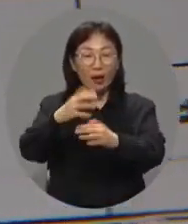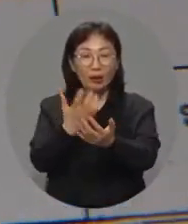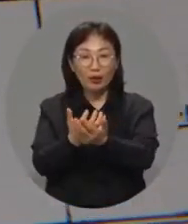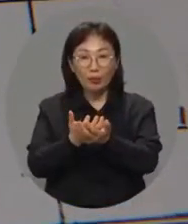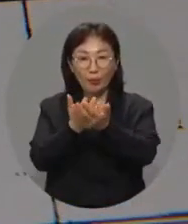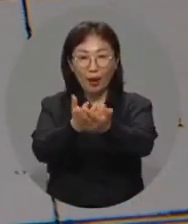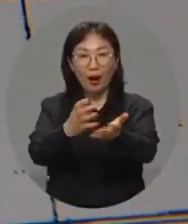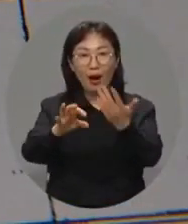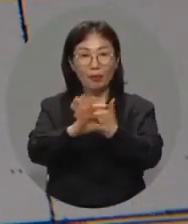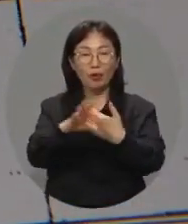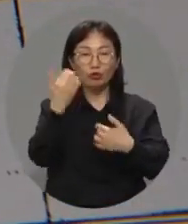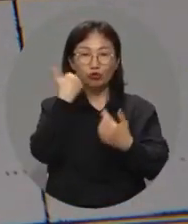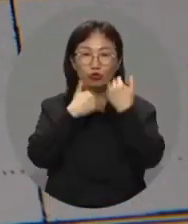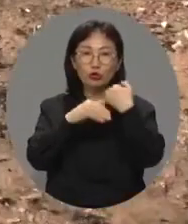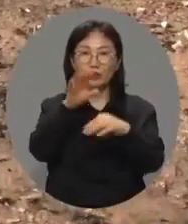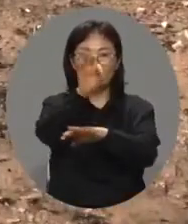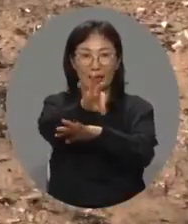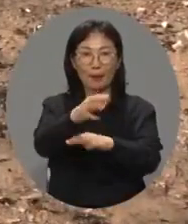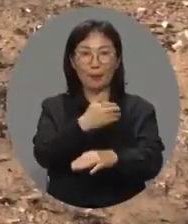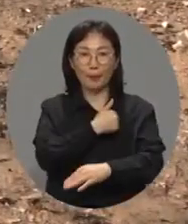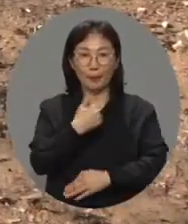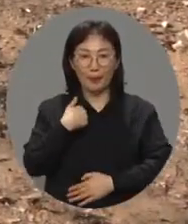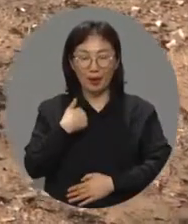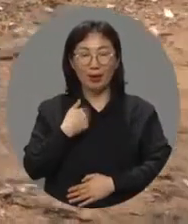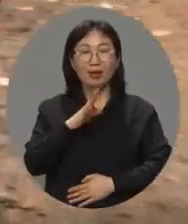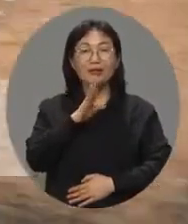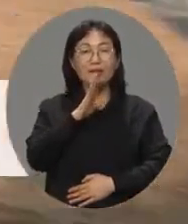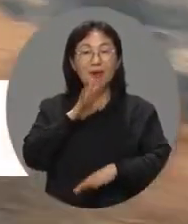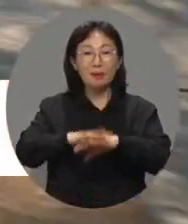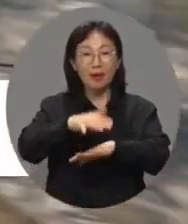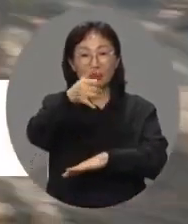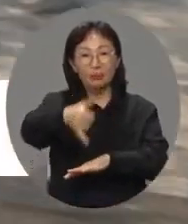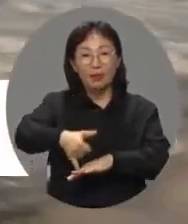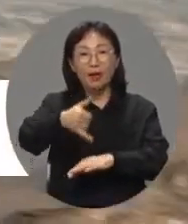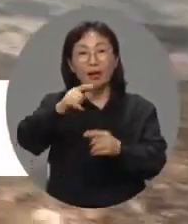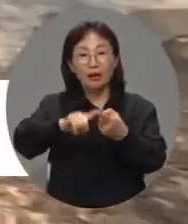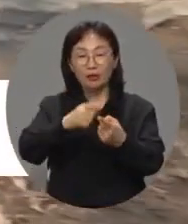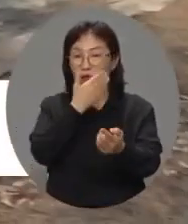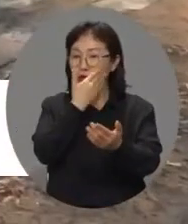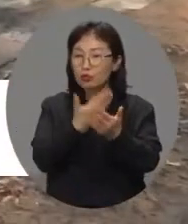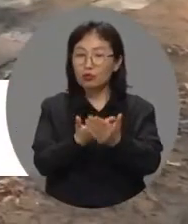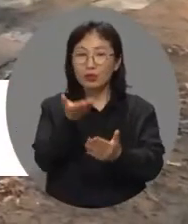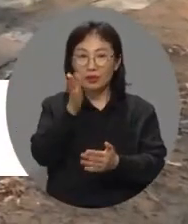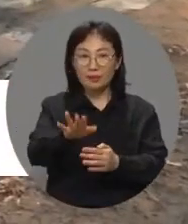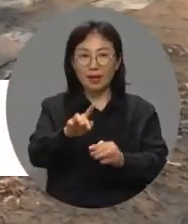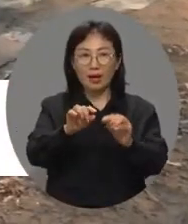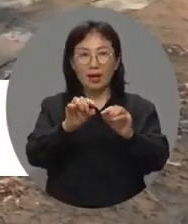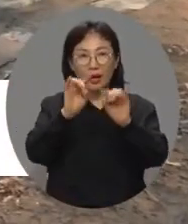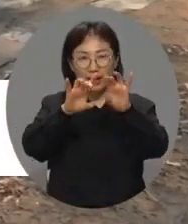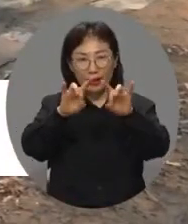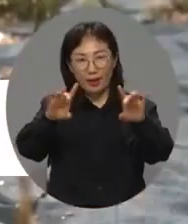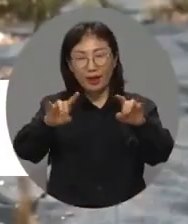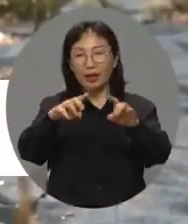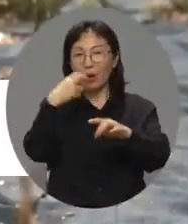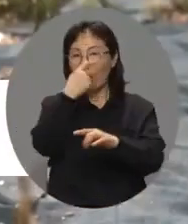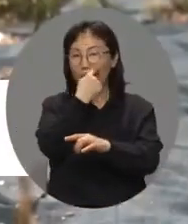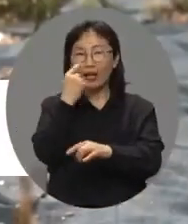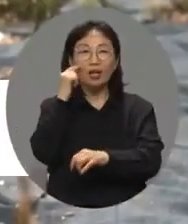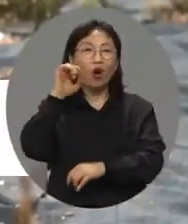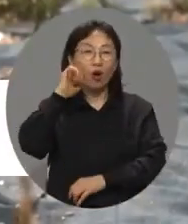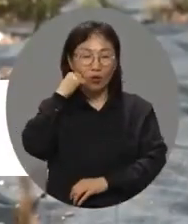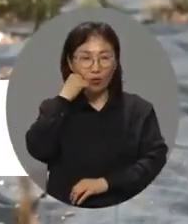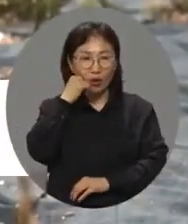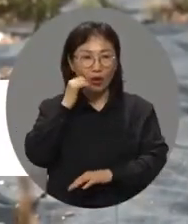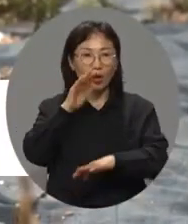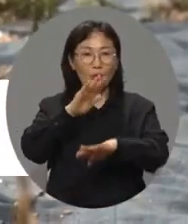누구나 농지를 살 수 있습니다. 실제 경작 여부가 중요하지만 일일이 확인하기가 어렵고 손이 가지 않은